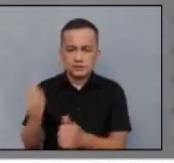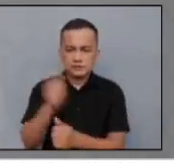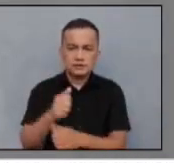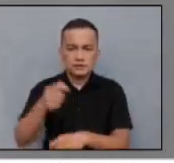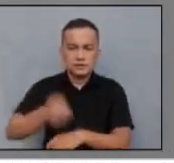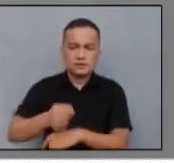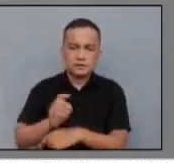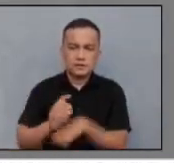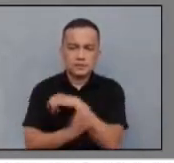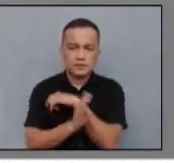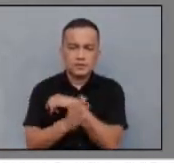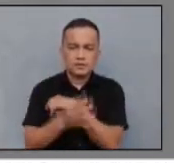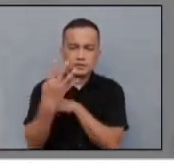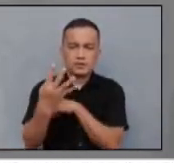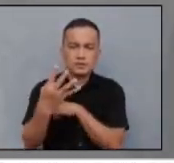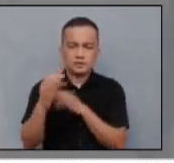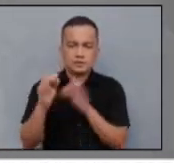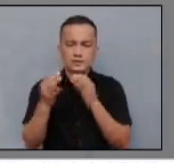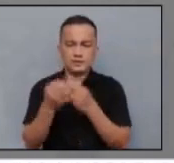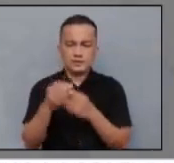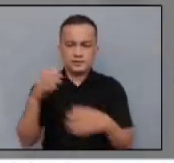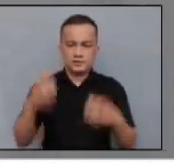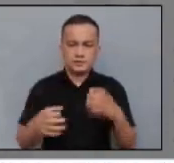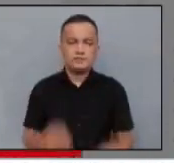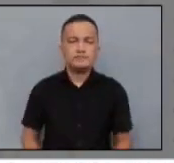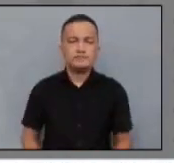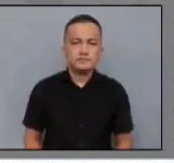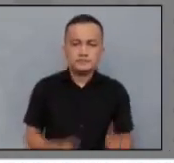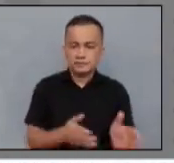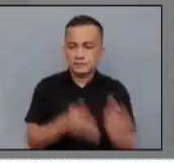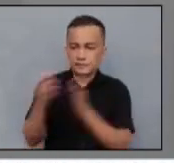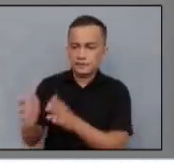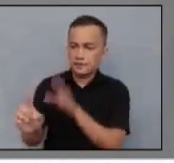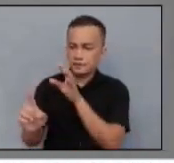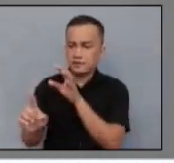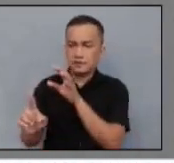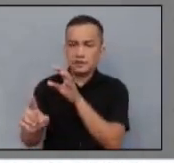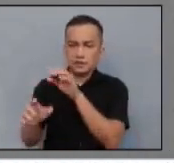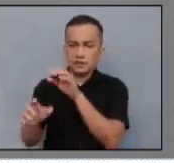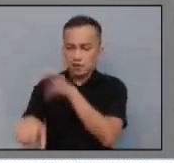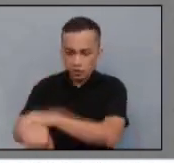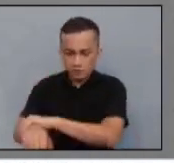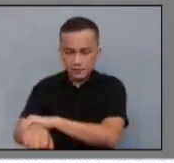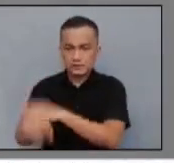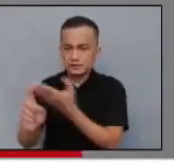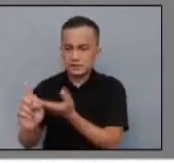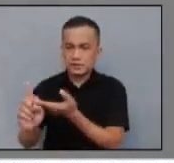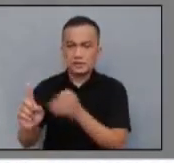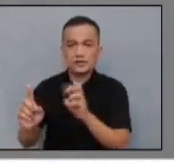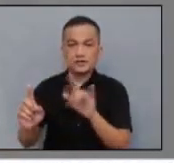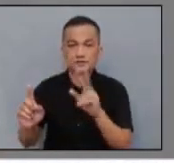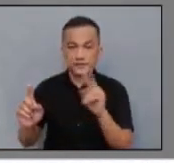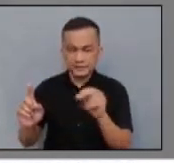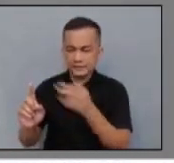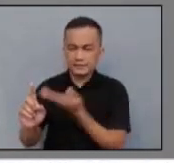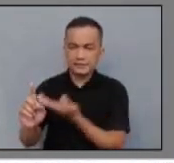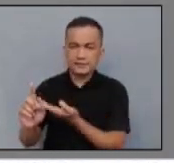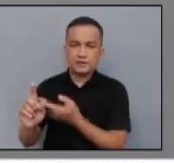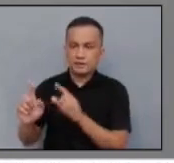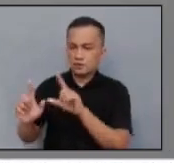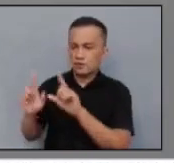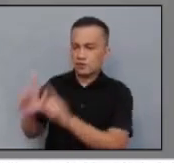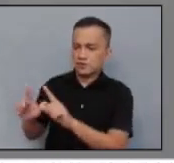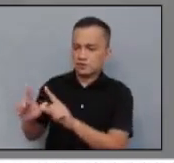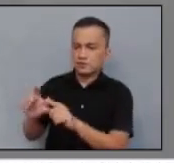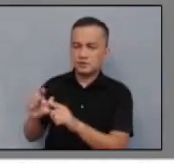Malabon Family Court. Samantala, timbog din sa manhunt operation ng suspect na si Irvin Sison, isa sa wanted person ng Northern